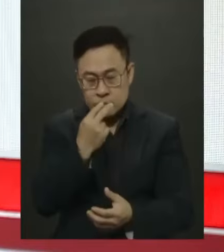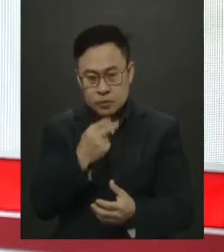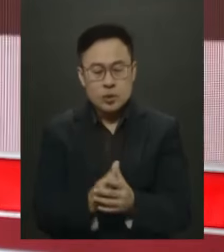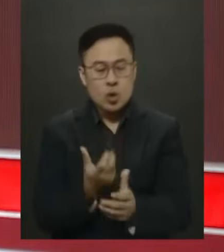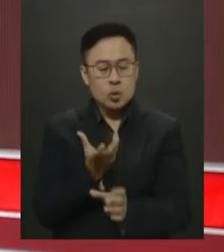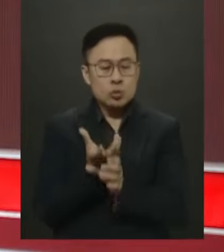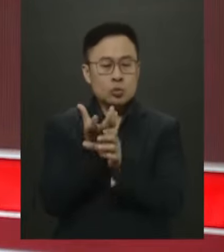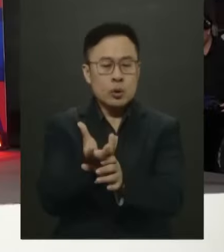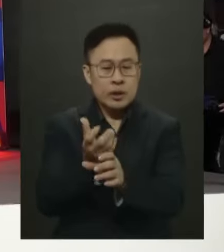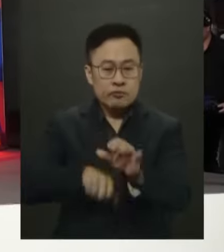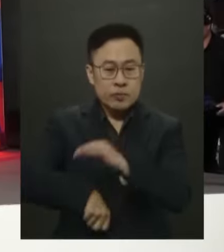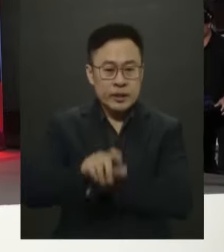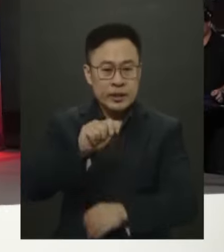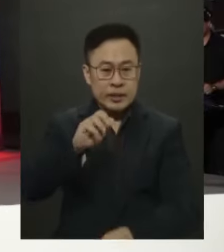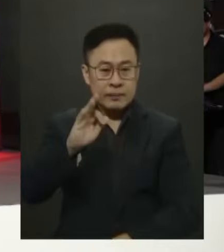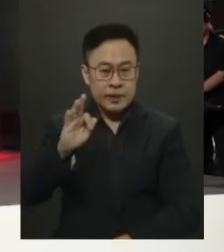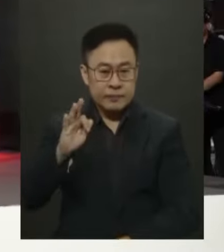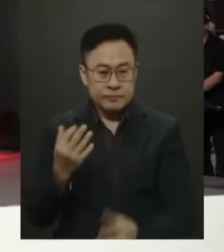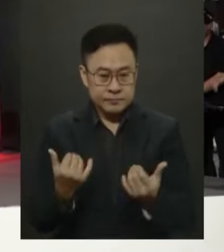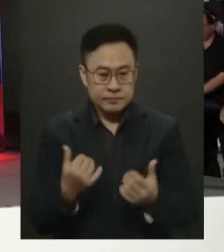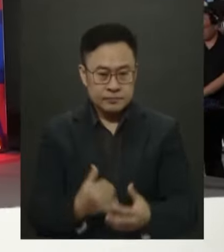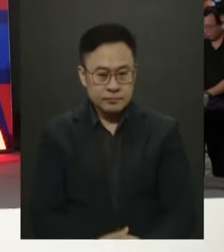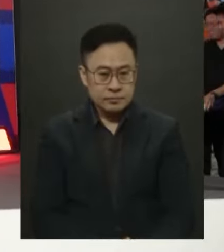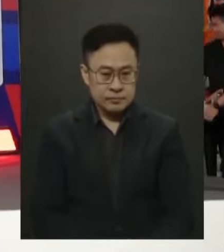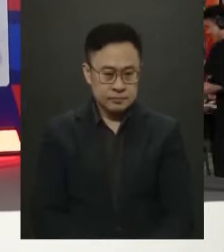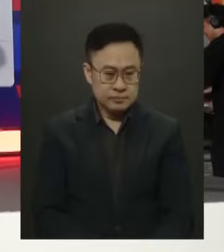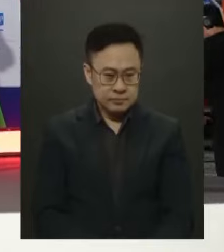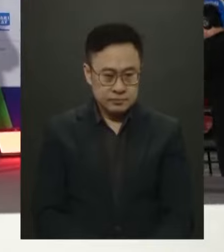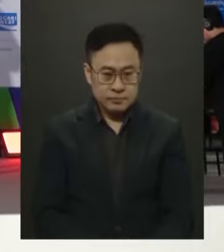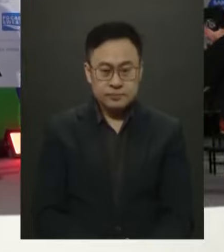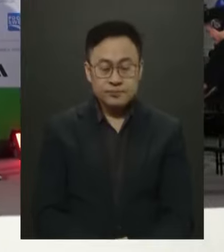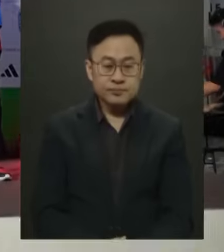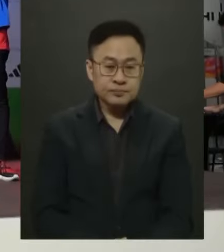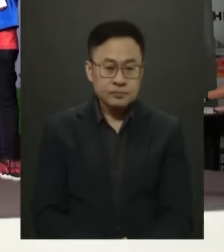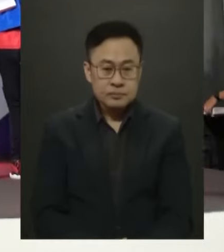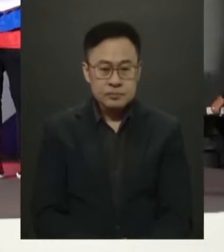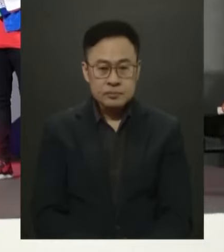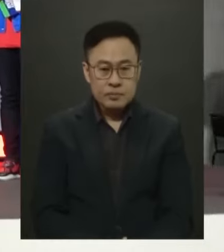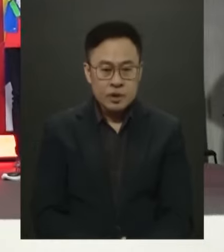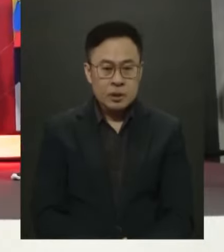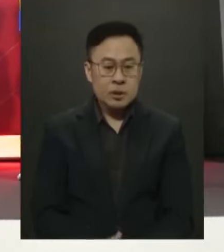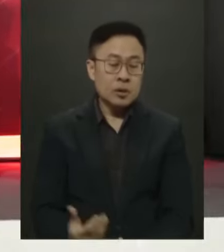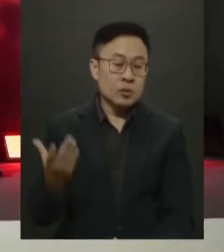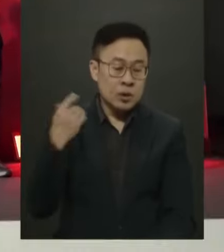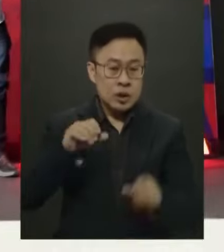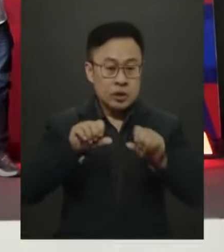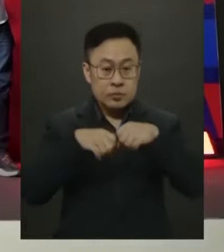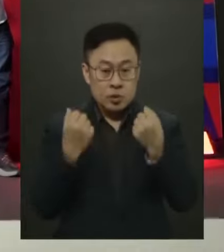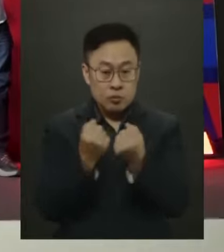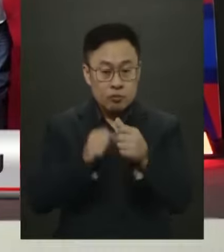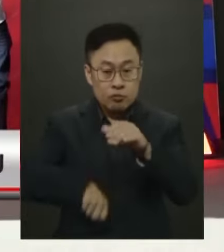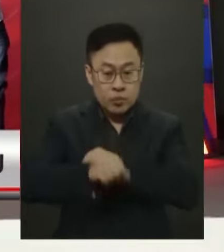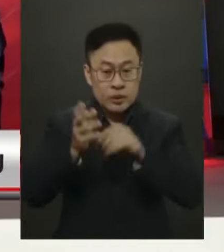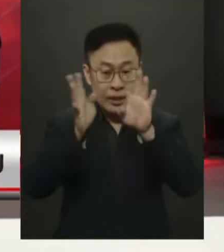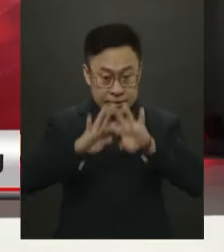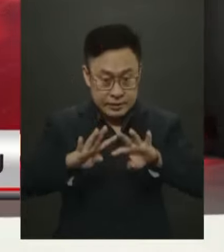ชว์ถ้วยนี้กันหน่อยครับนี่เลยครับงานทางด้านของโทฟี่ทัวร์นะครับทางด้านของสหพันธ์ฟุตบอลอาเซียนหรือว่า